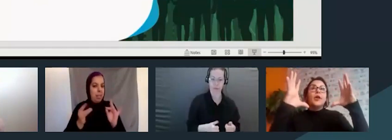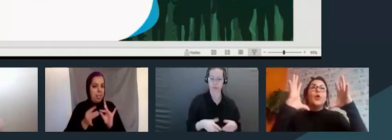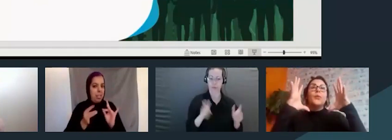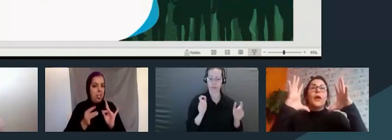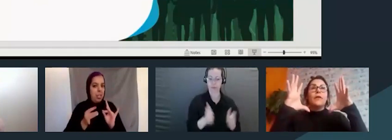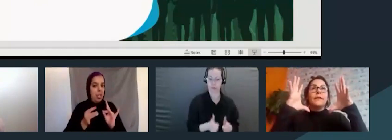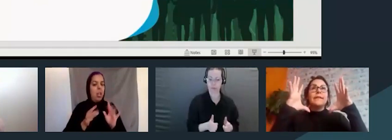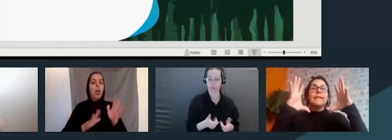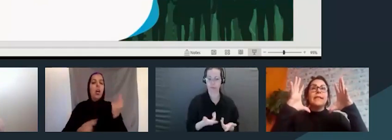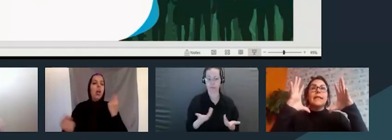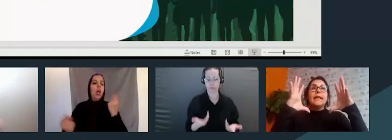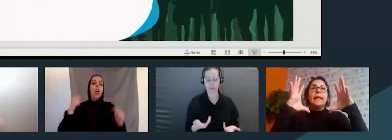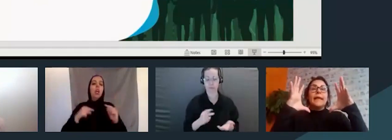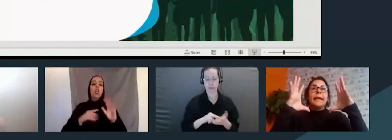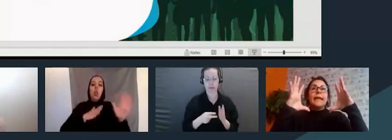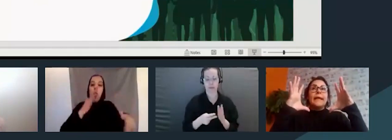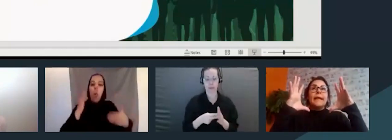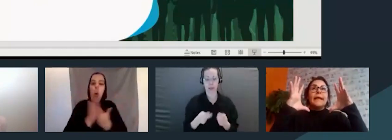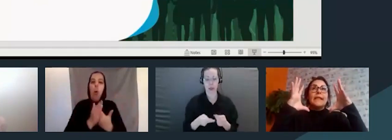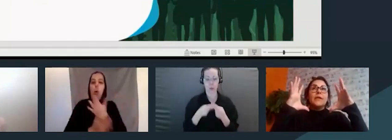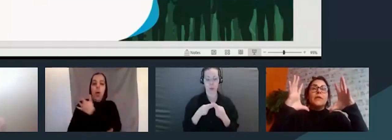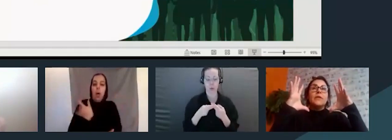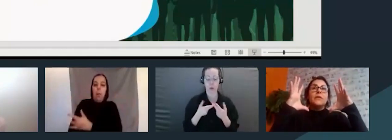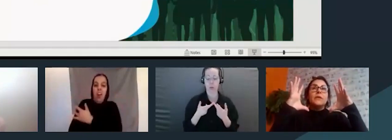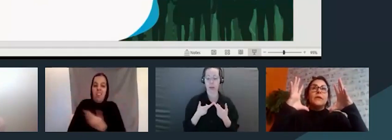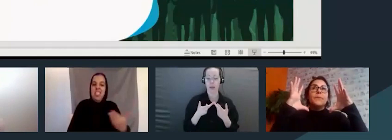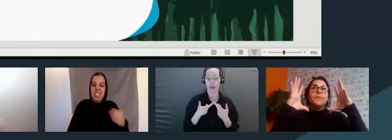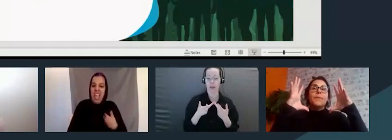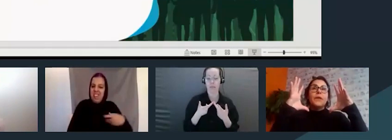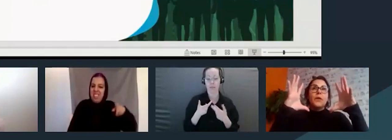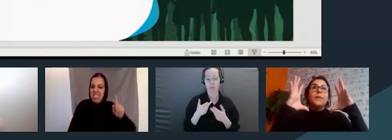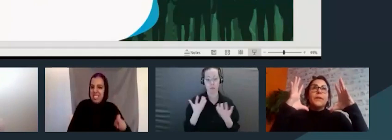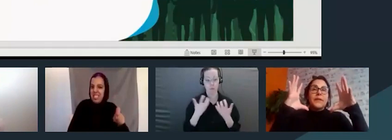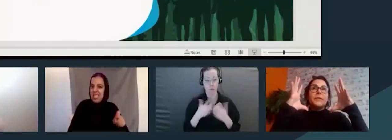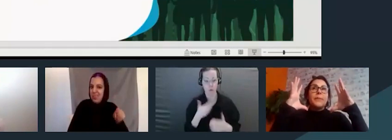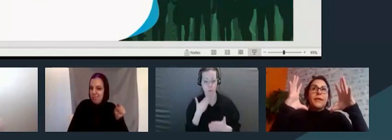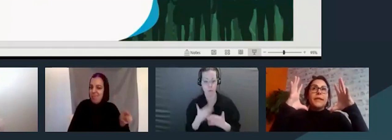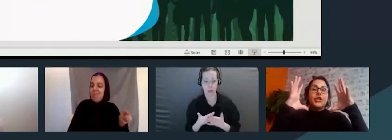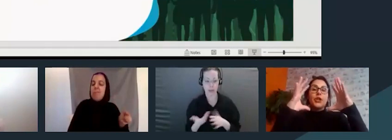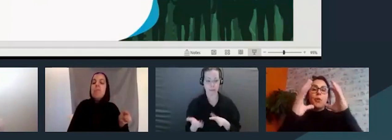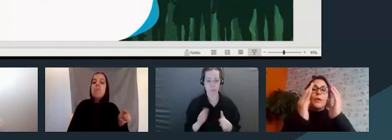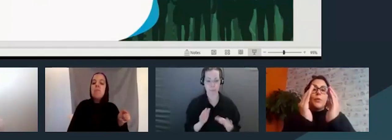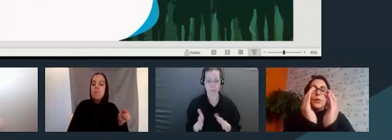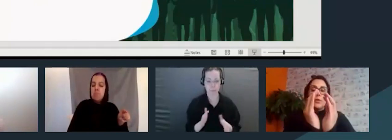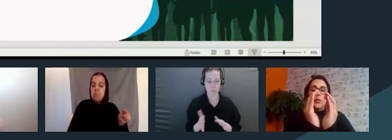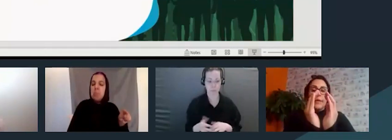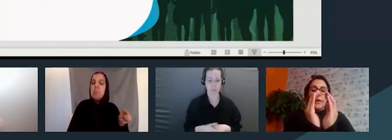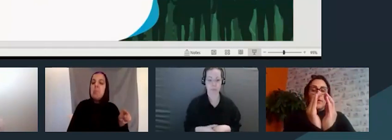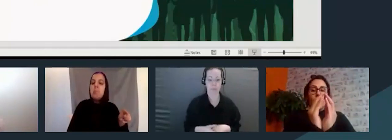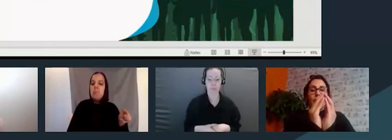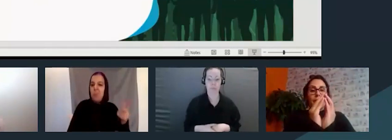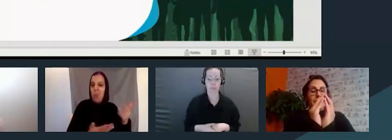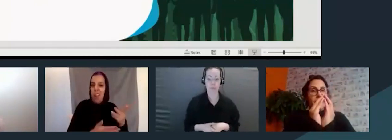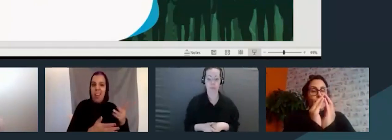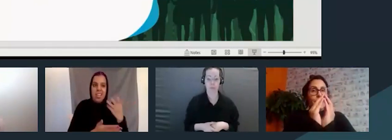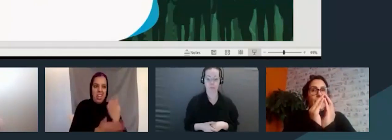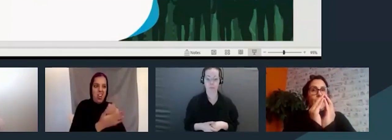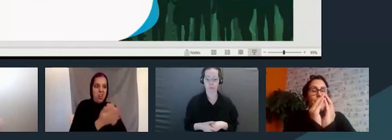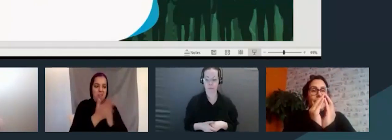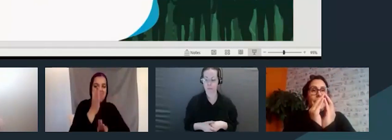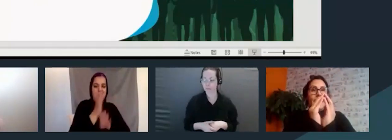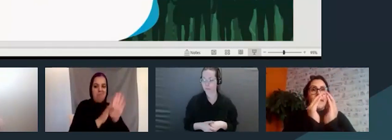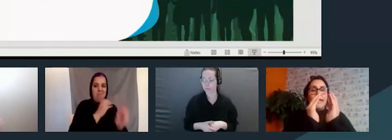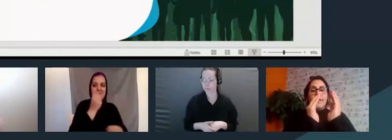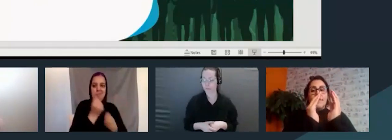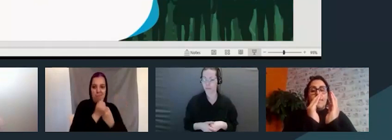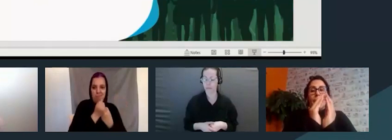on a des accès sur toute la province. Les partenariats d'immigration locale, on ne travaille qu'avec la collectivité. Mon